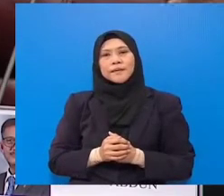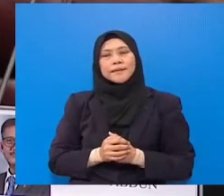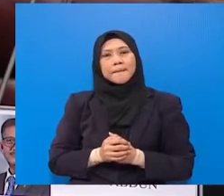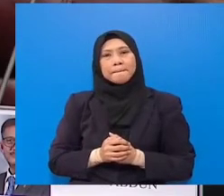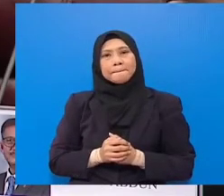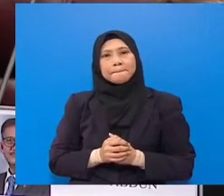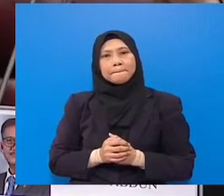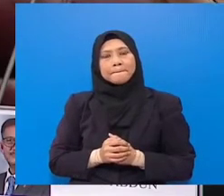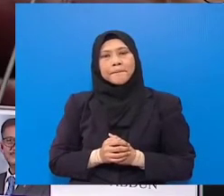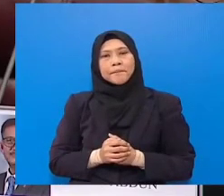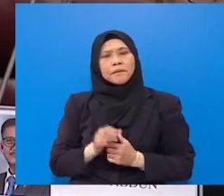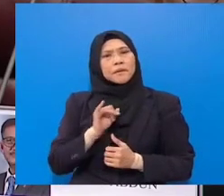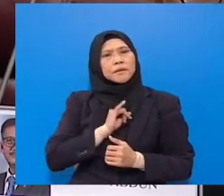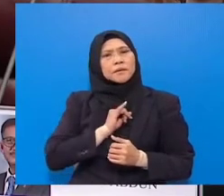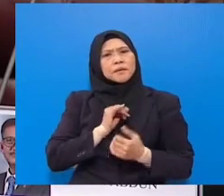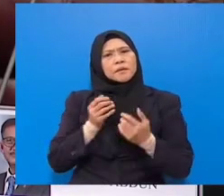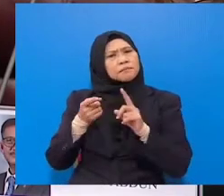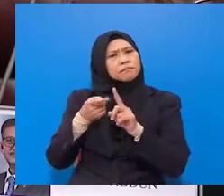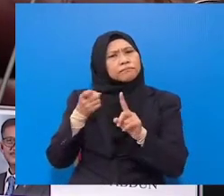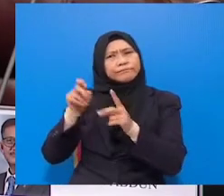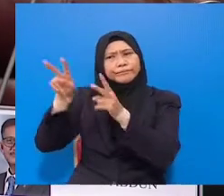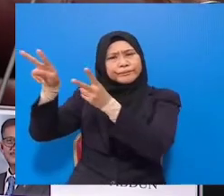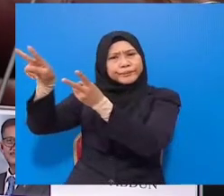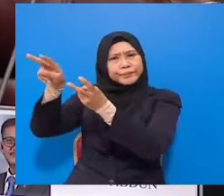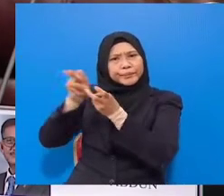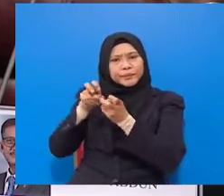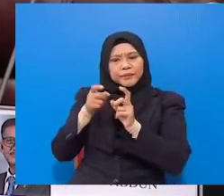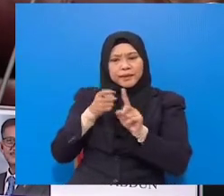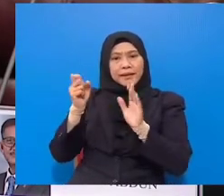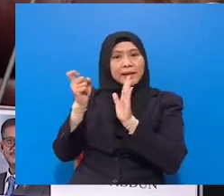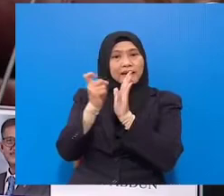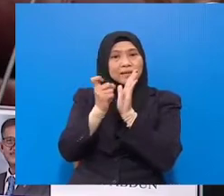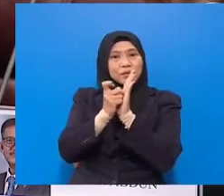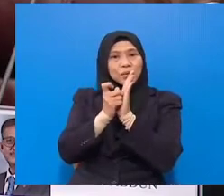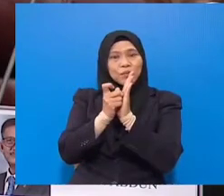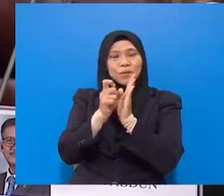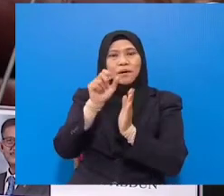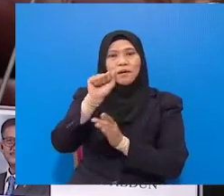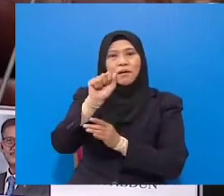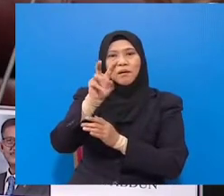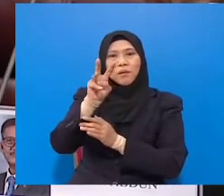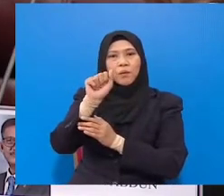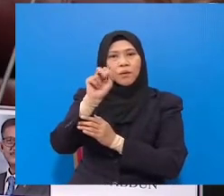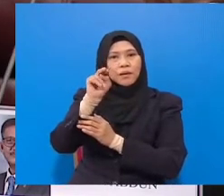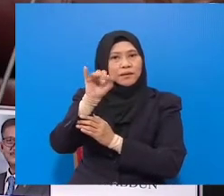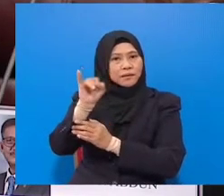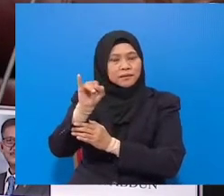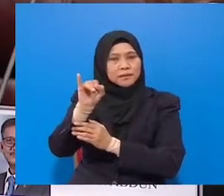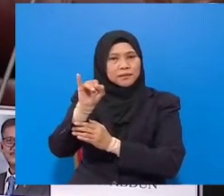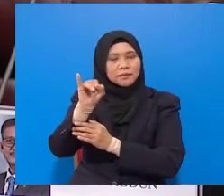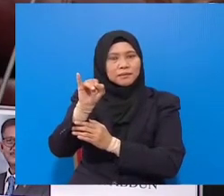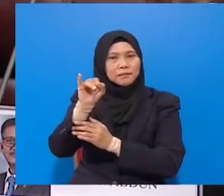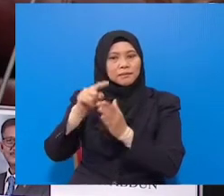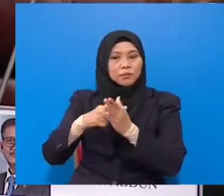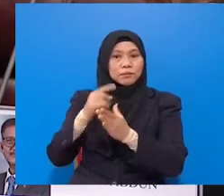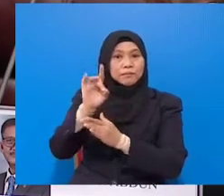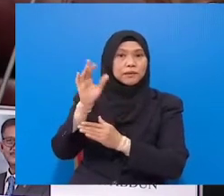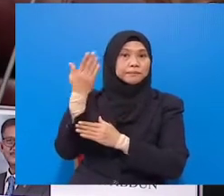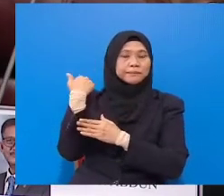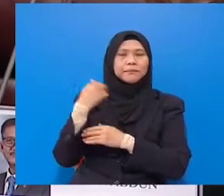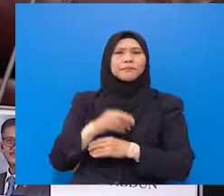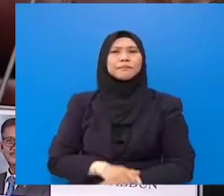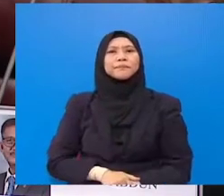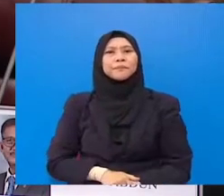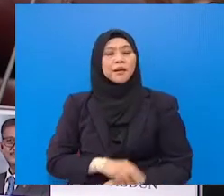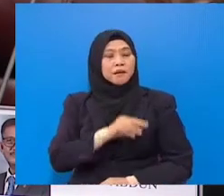berita Astro Awani portaria 12oz pupuk 20 Menteri Keuangan ada